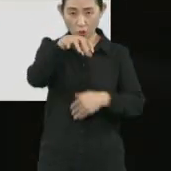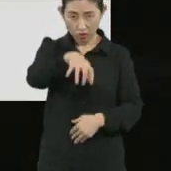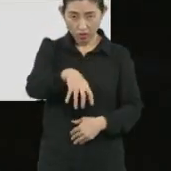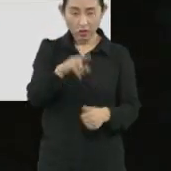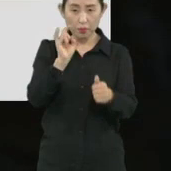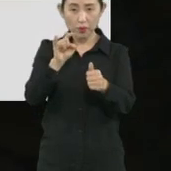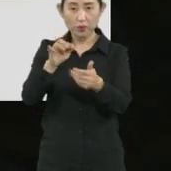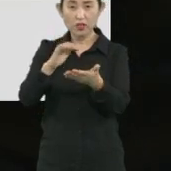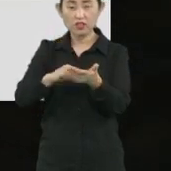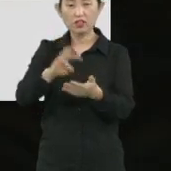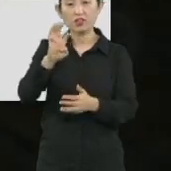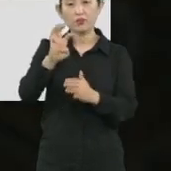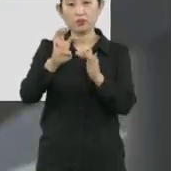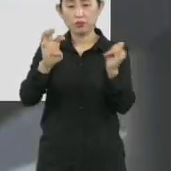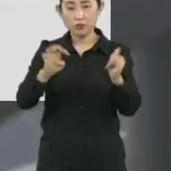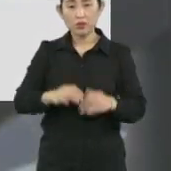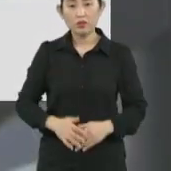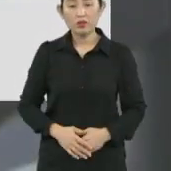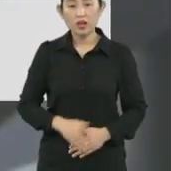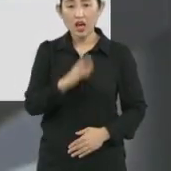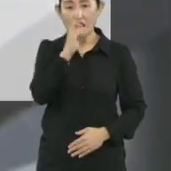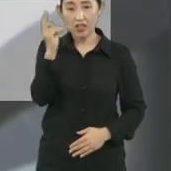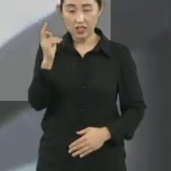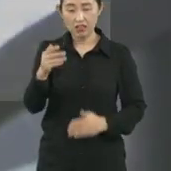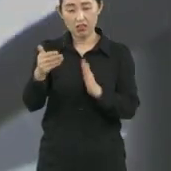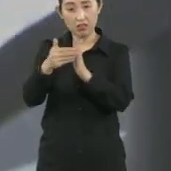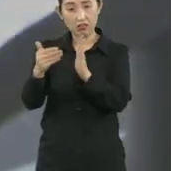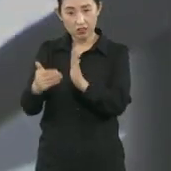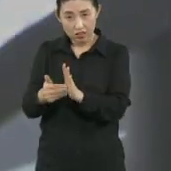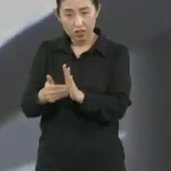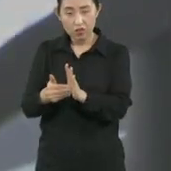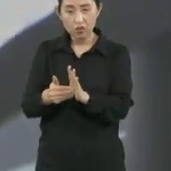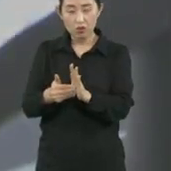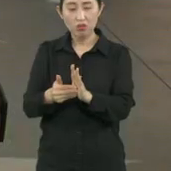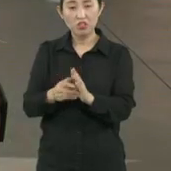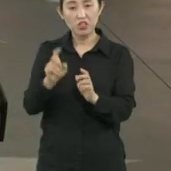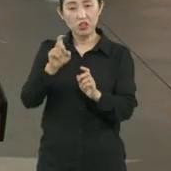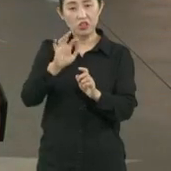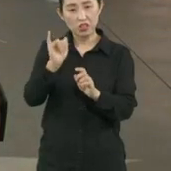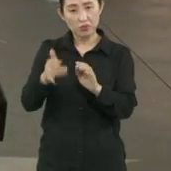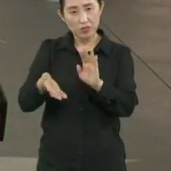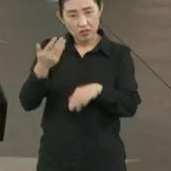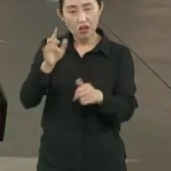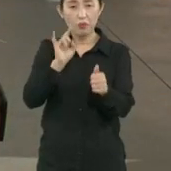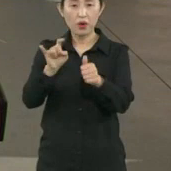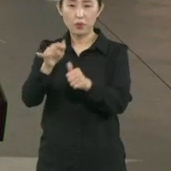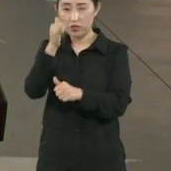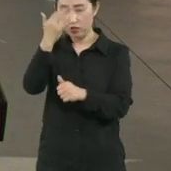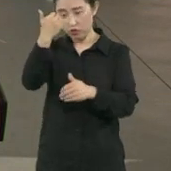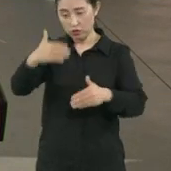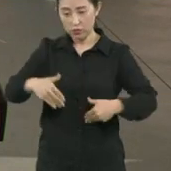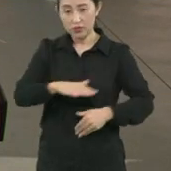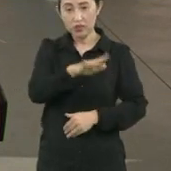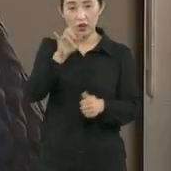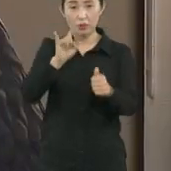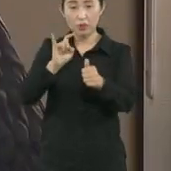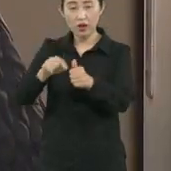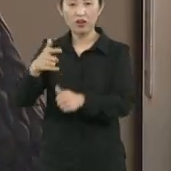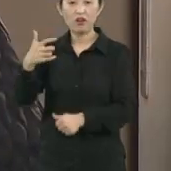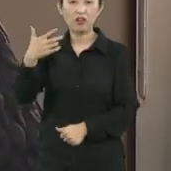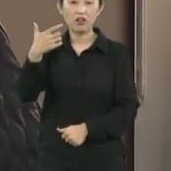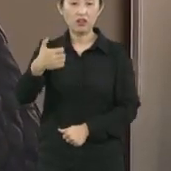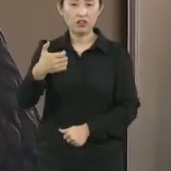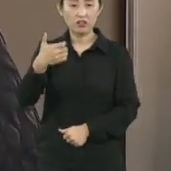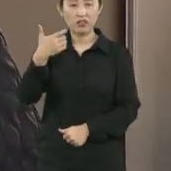등으로 30명의 확진자가 추가됐고 아산과 당진에서도 두 자릿수 확진자가 나오며 충남에서만